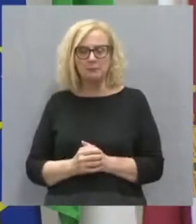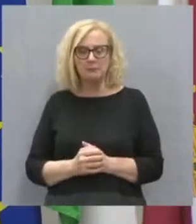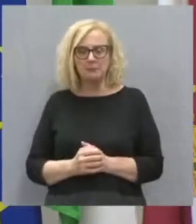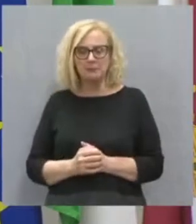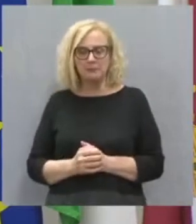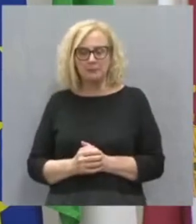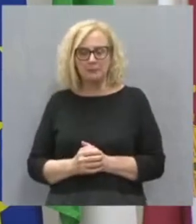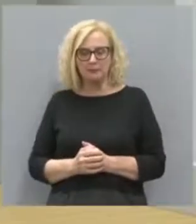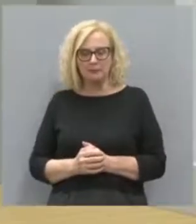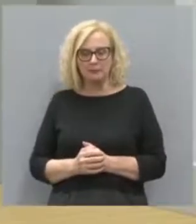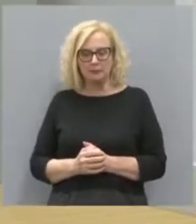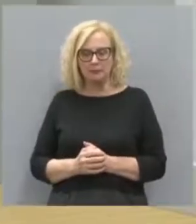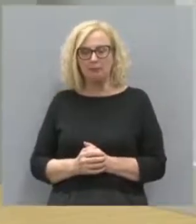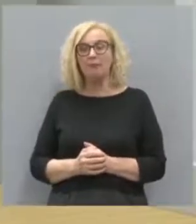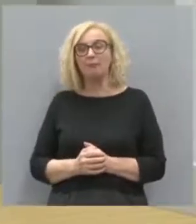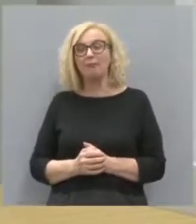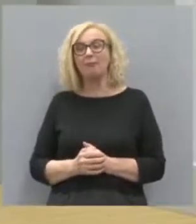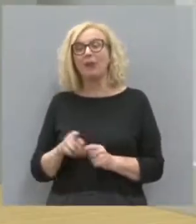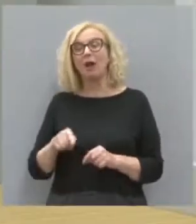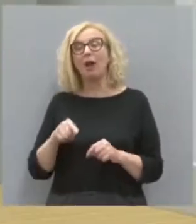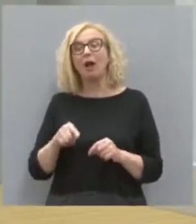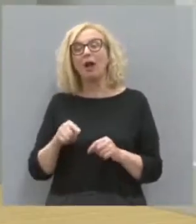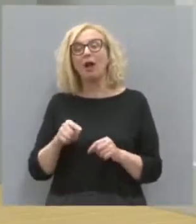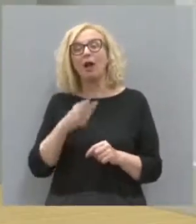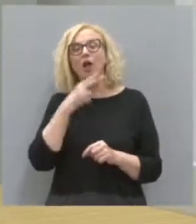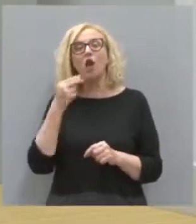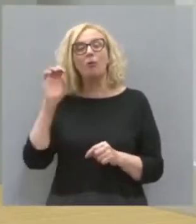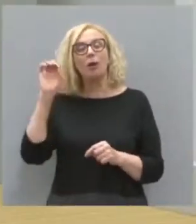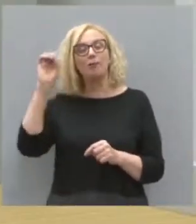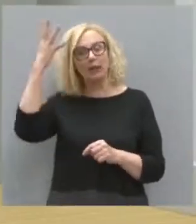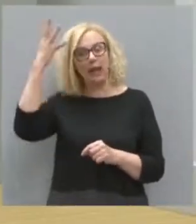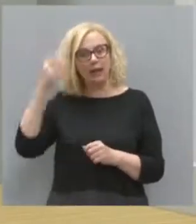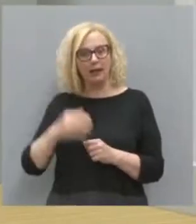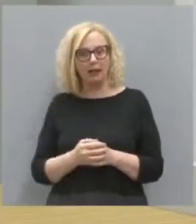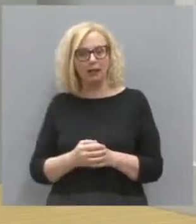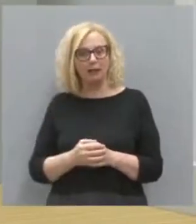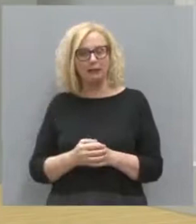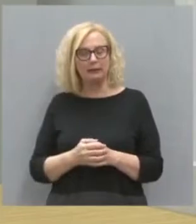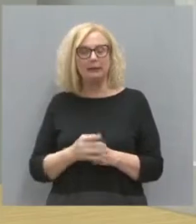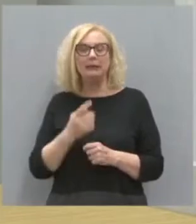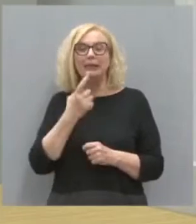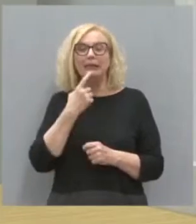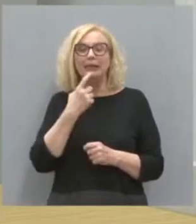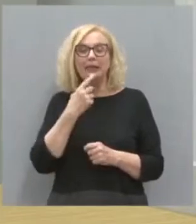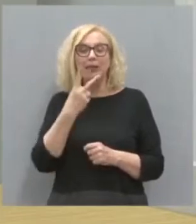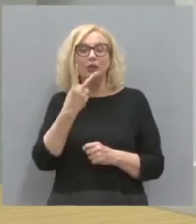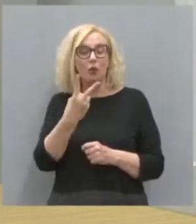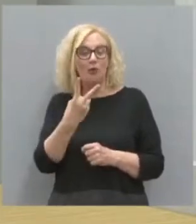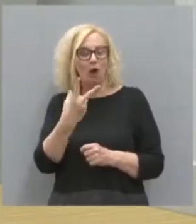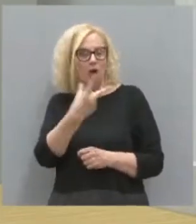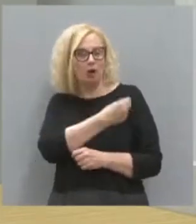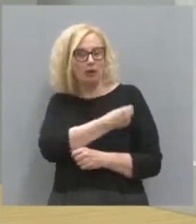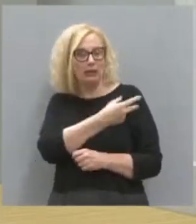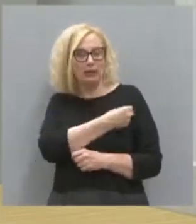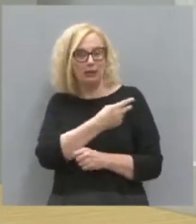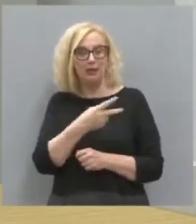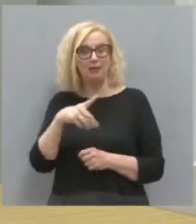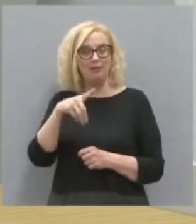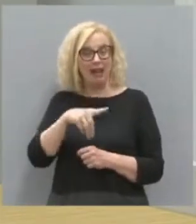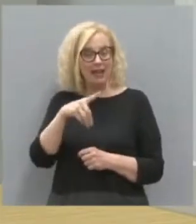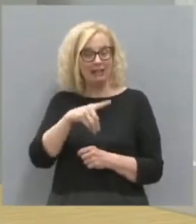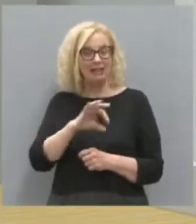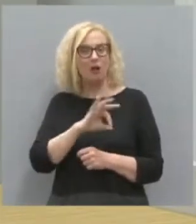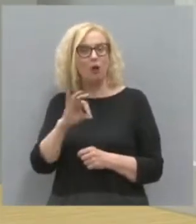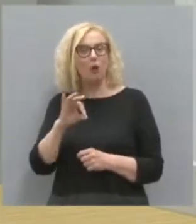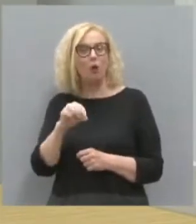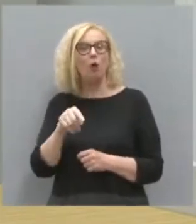è raccomandato moderne raccomandato moderna anche chi ha fatto due dosi fa 0 che ha fatto johnson johnson e monodose perché